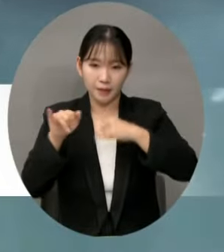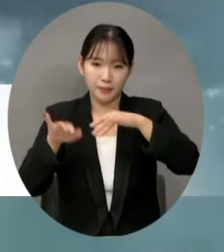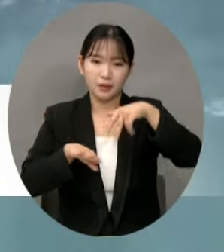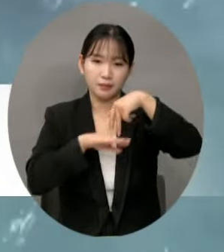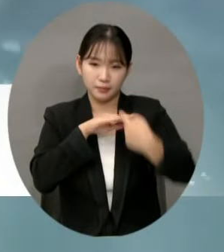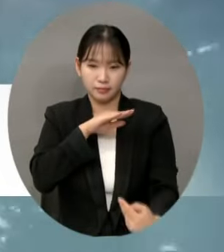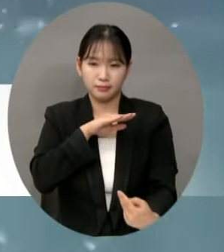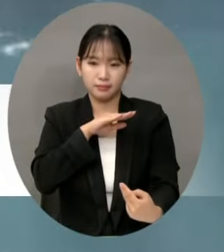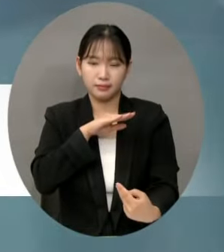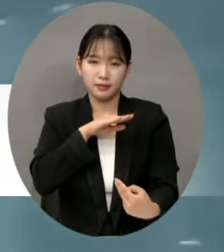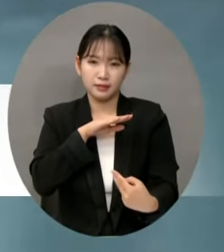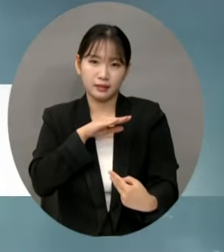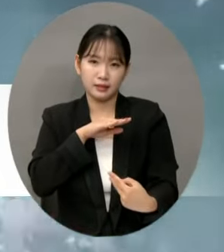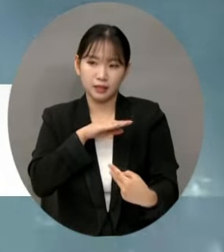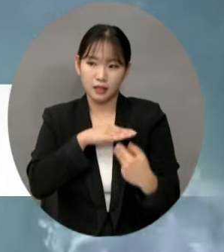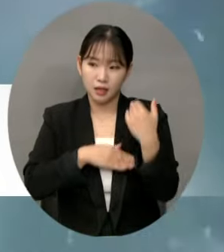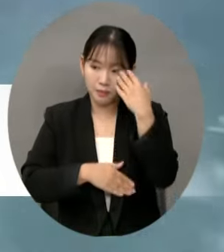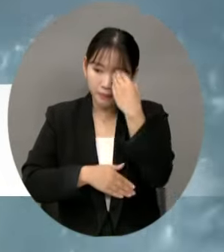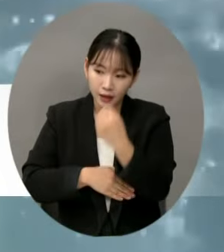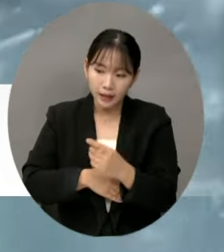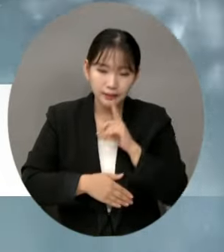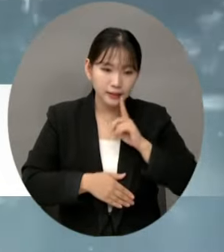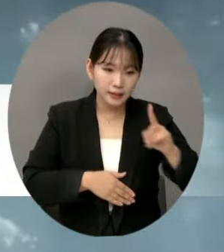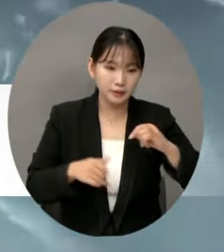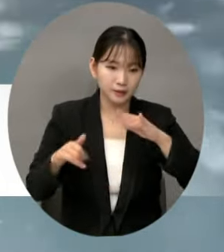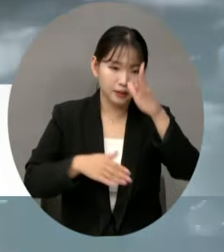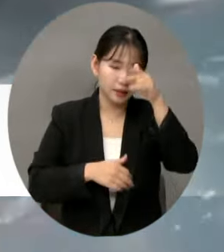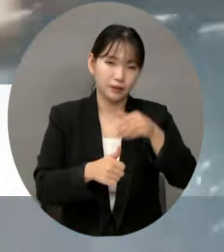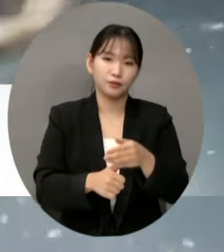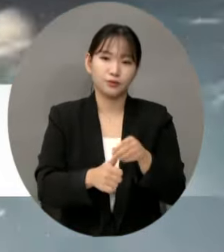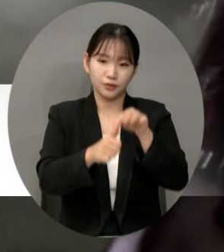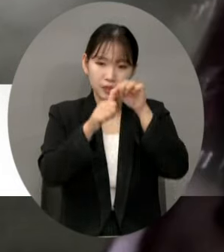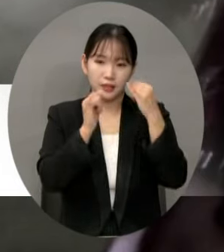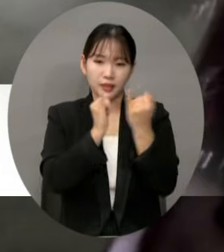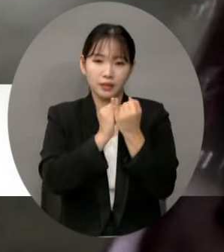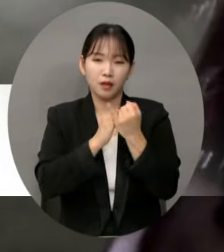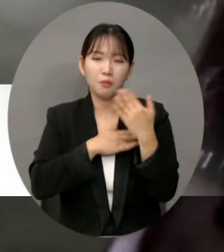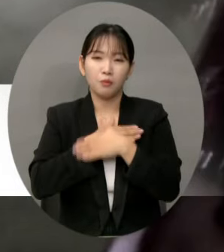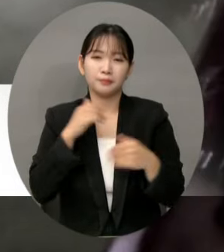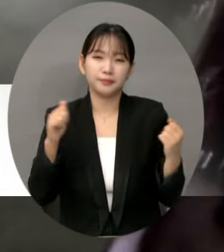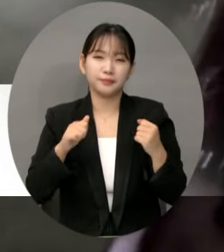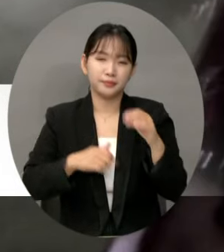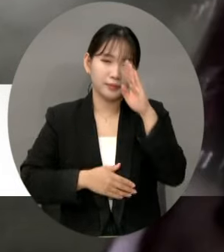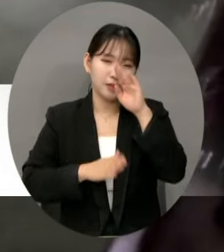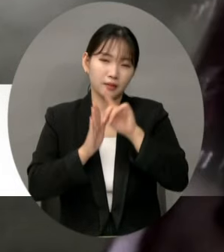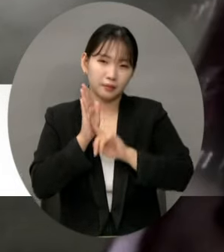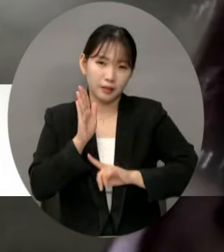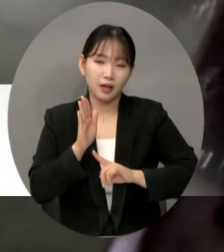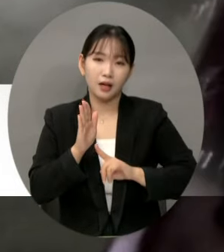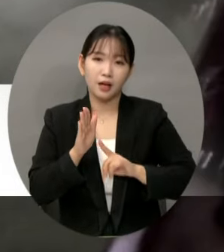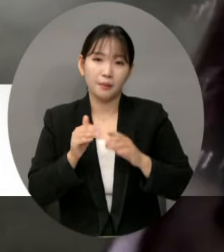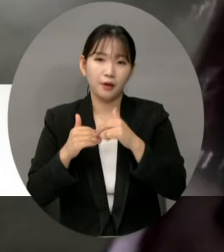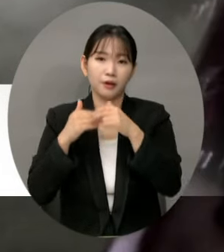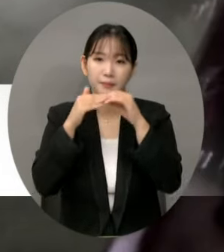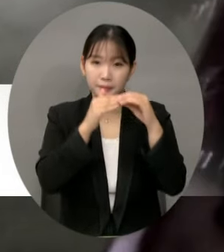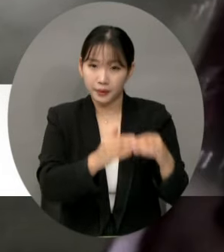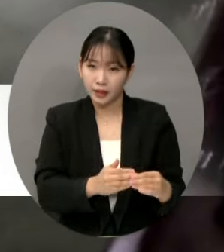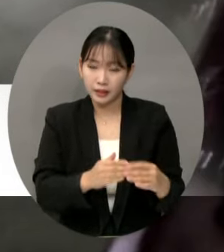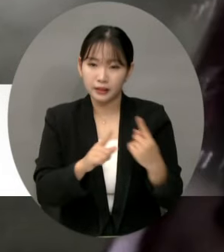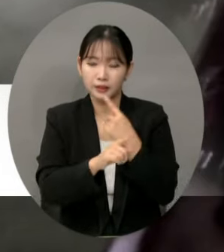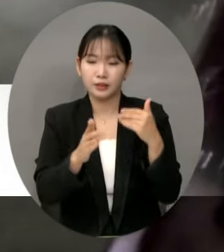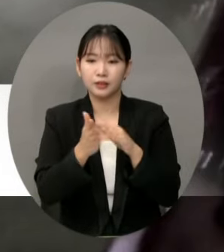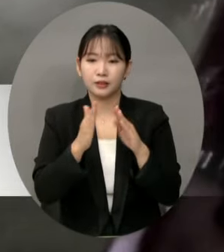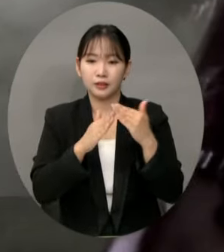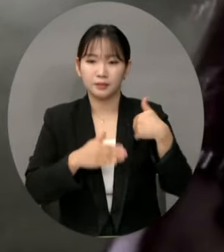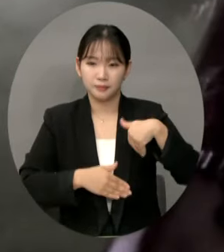추락했습니다 행인의 신고로 해경에 구조된 여성은 저체온증을 호소해 병원으로 이송됐고 치료를 마친뒤에 귀가한